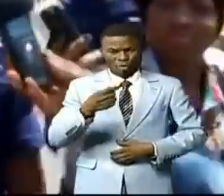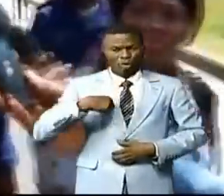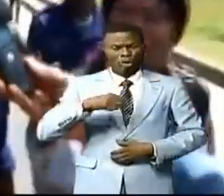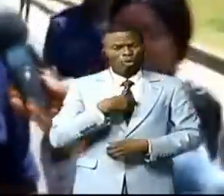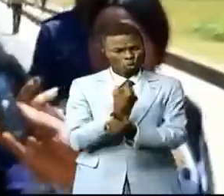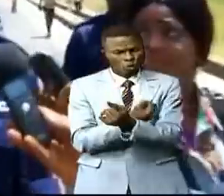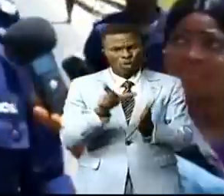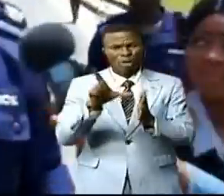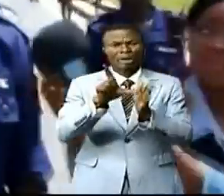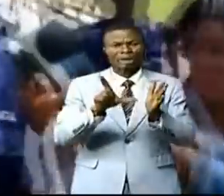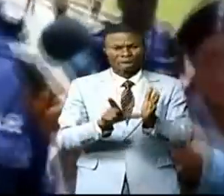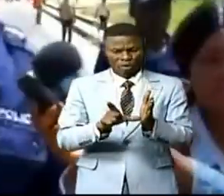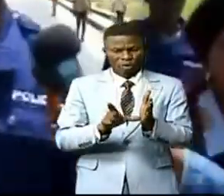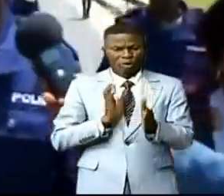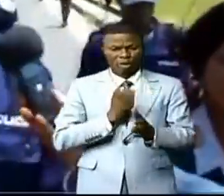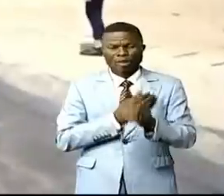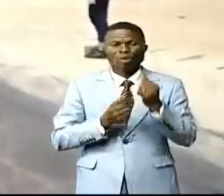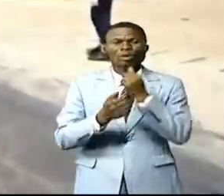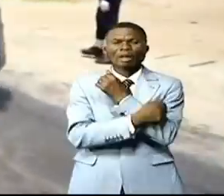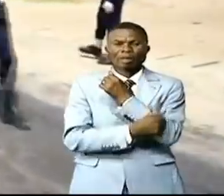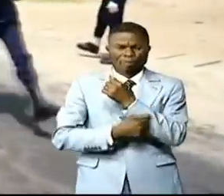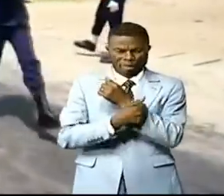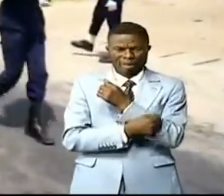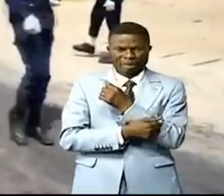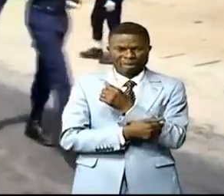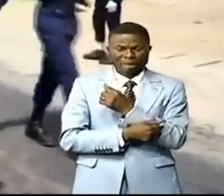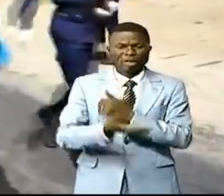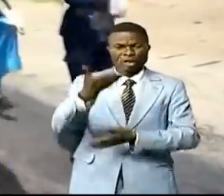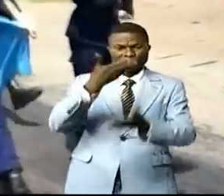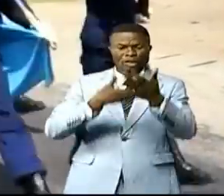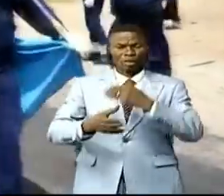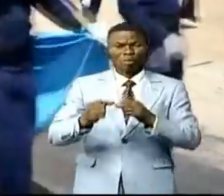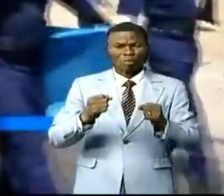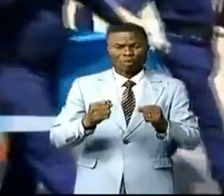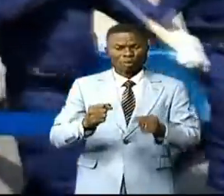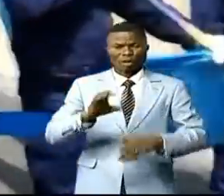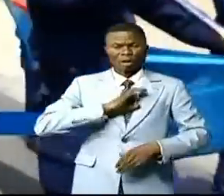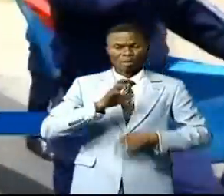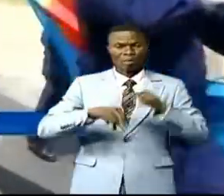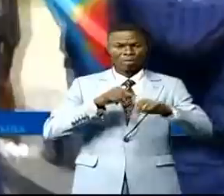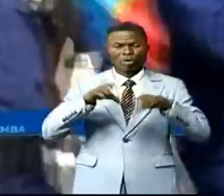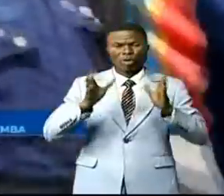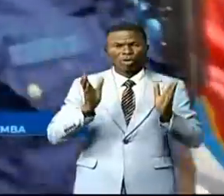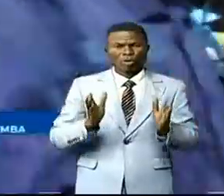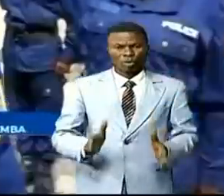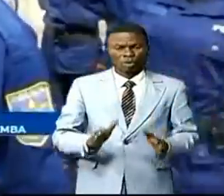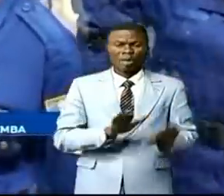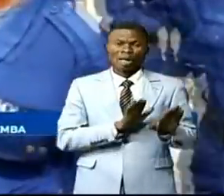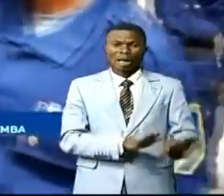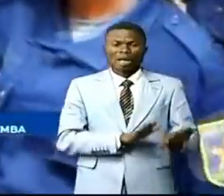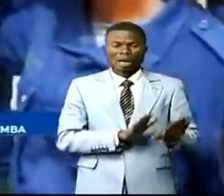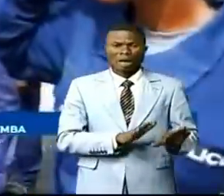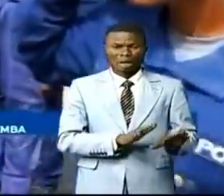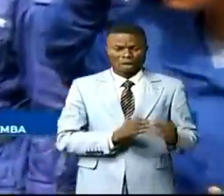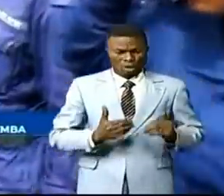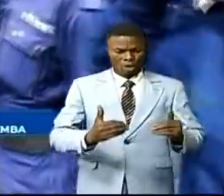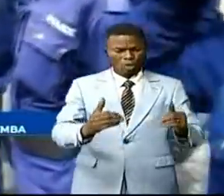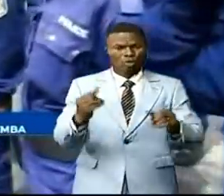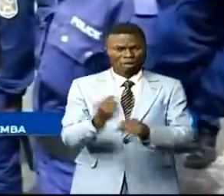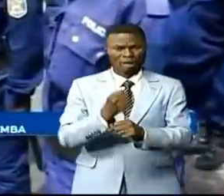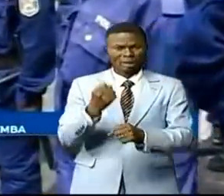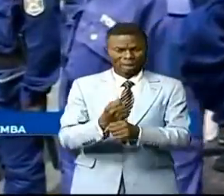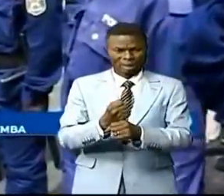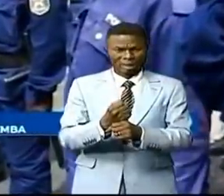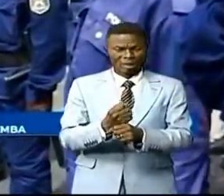soumettre aux règles et aux lois de la République. Avec ces changements, la police nationale congolaise attend poursuivre son devoir